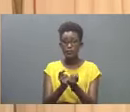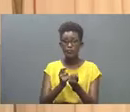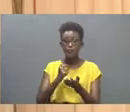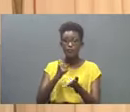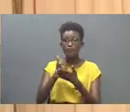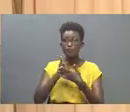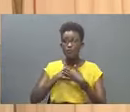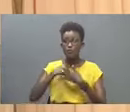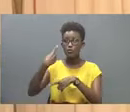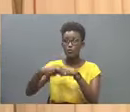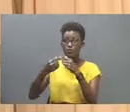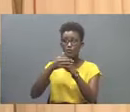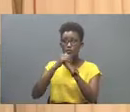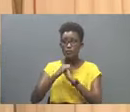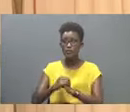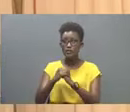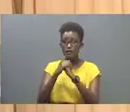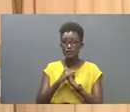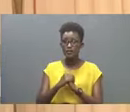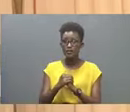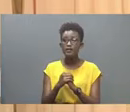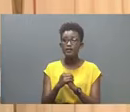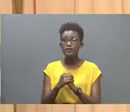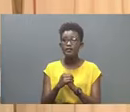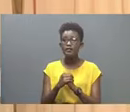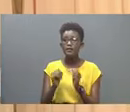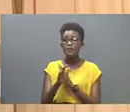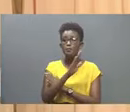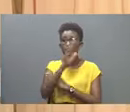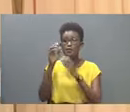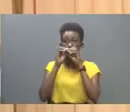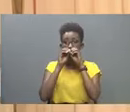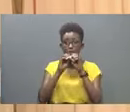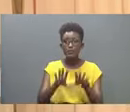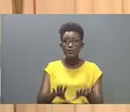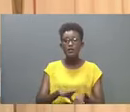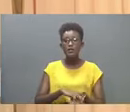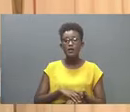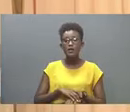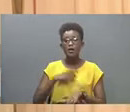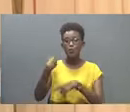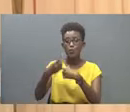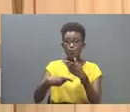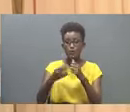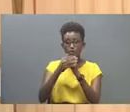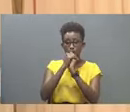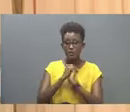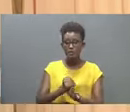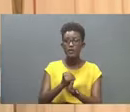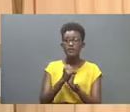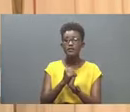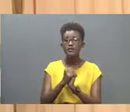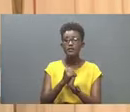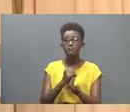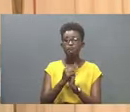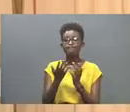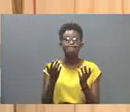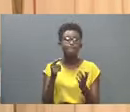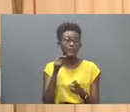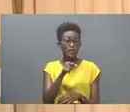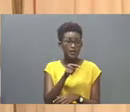Tout en appréciant les intercesseurs. Que Dieu vous bénisse. Continuez à prier pour la